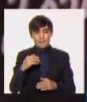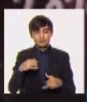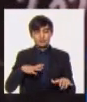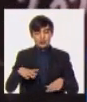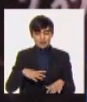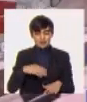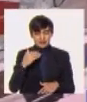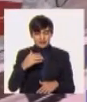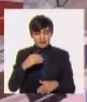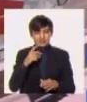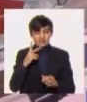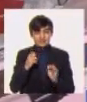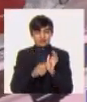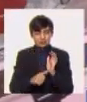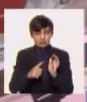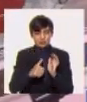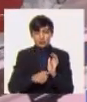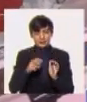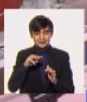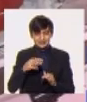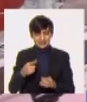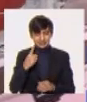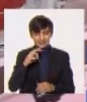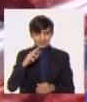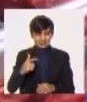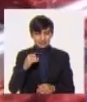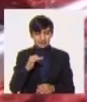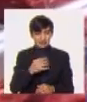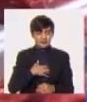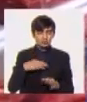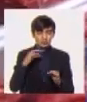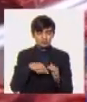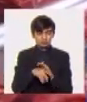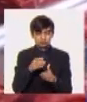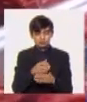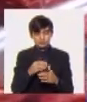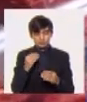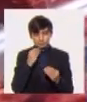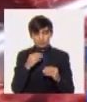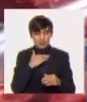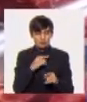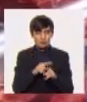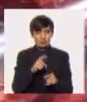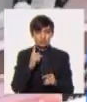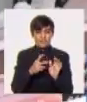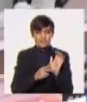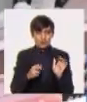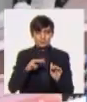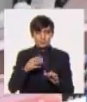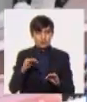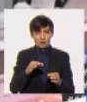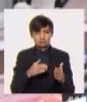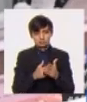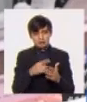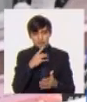теңгеден саудалануда. Ет әлеуметтік маңызы бар, азық-түліктердің қатарына жатады, сондықтан ондағы бағаны тұрақты ұстап 1800 теңгеден артық